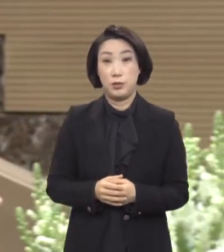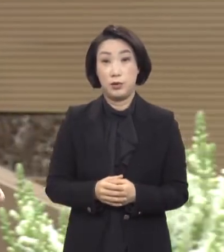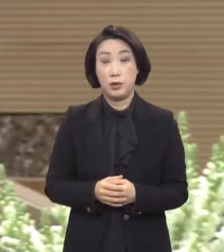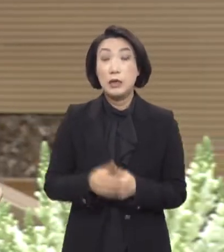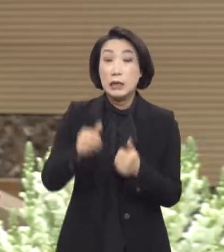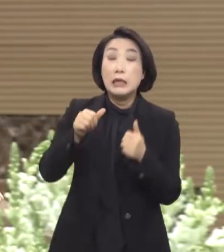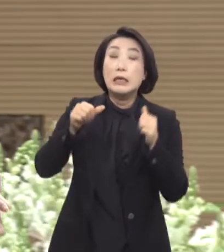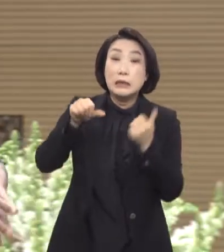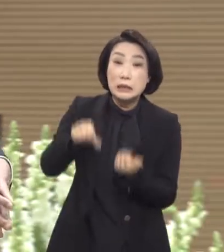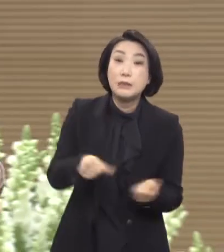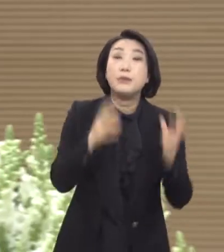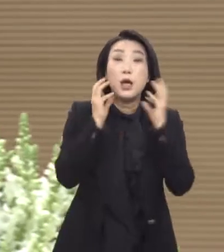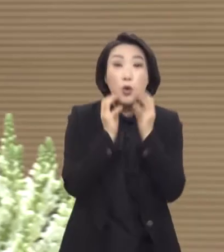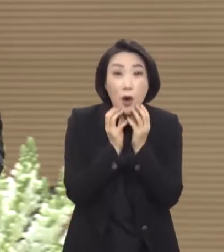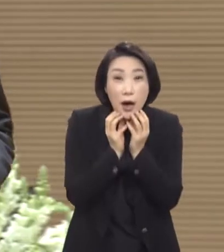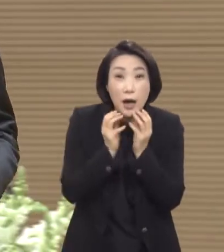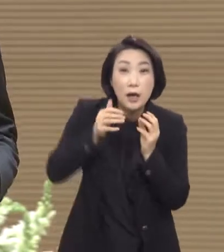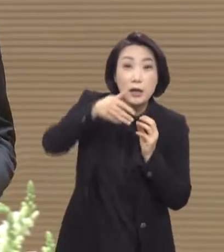침례 요한이